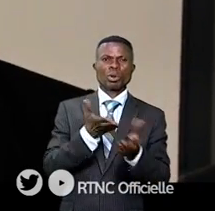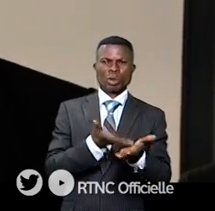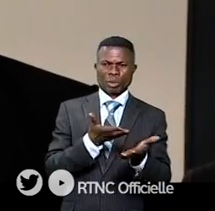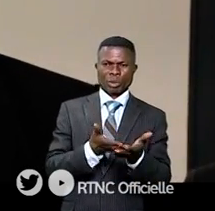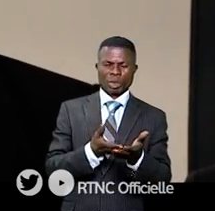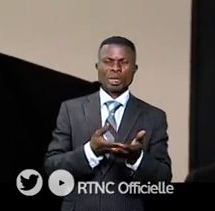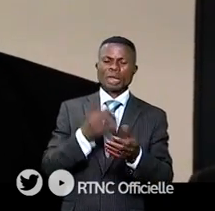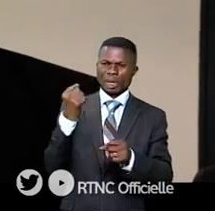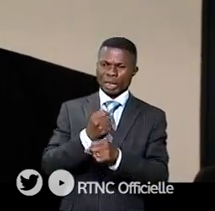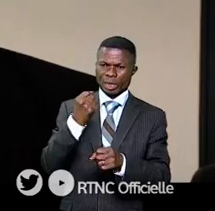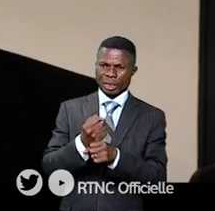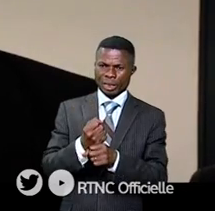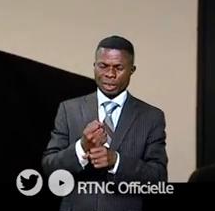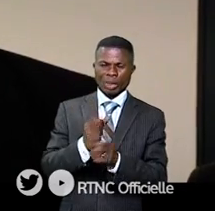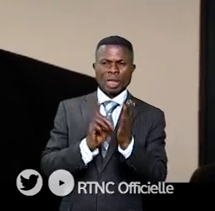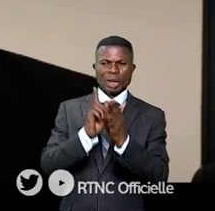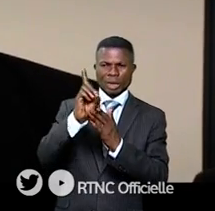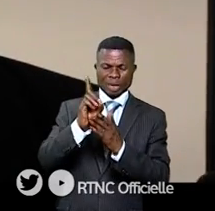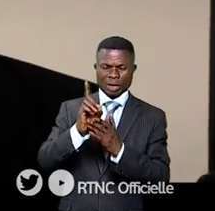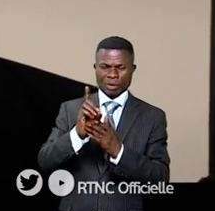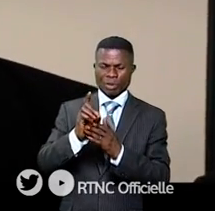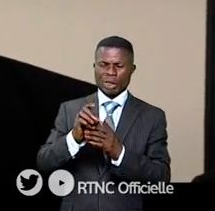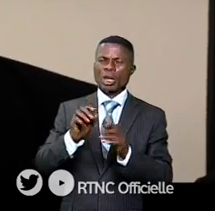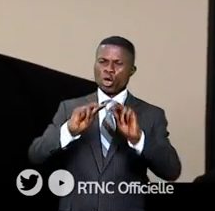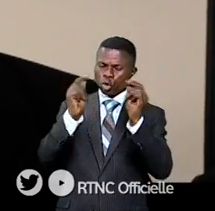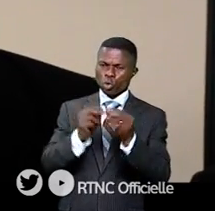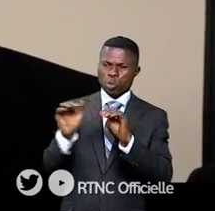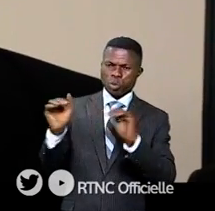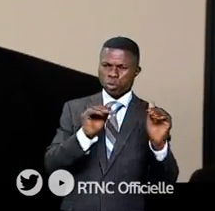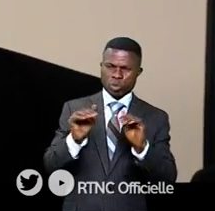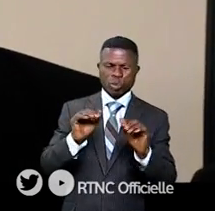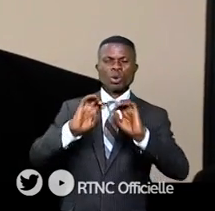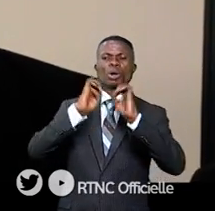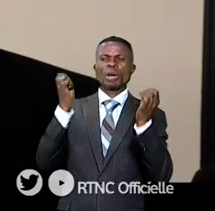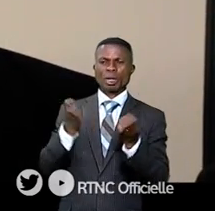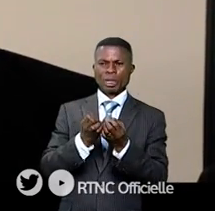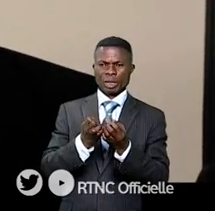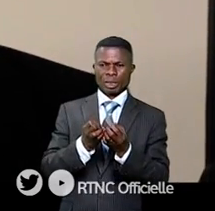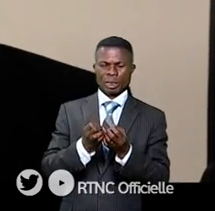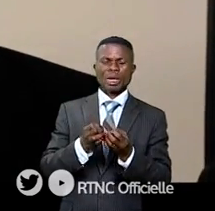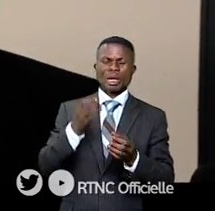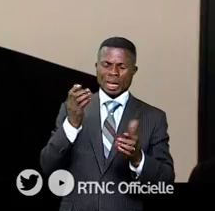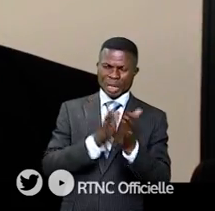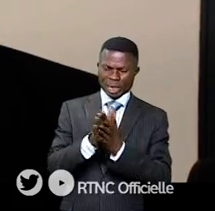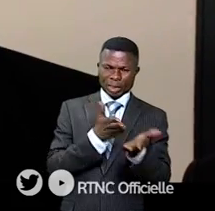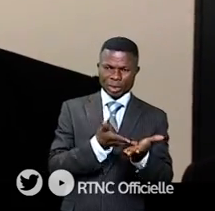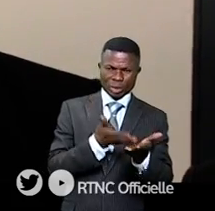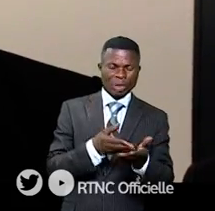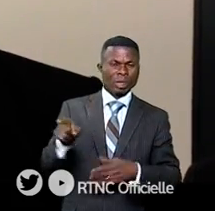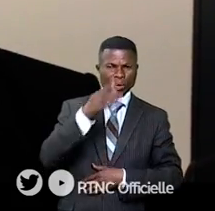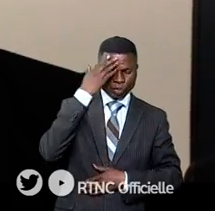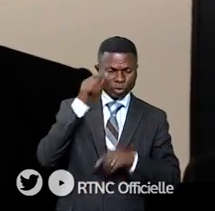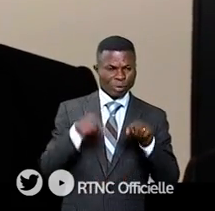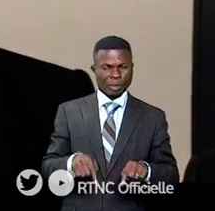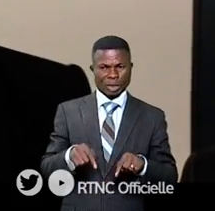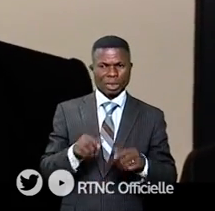puissions travailler sur l'émergence d'une classe moyenne congolaise. Au moyen, par la sous-traitance bien sûr, parce que comme vous le savez